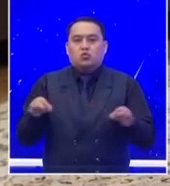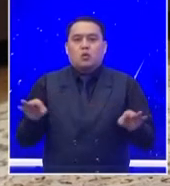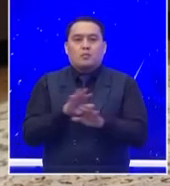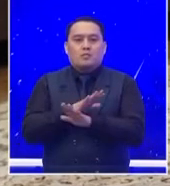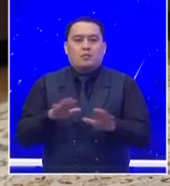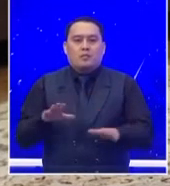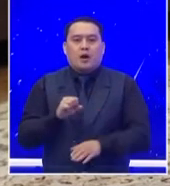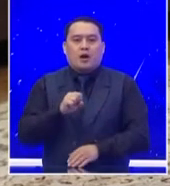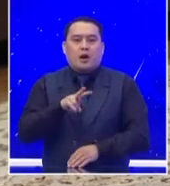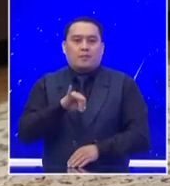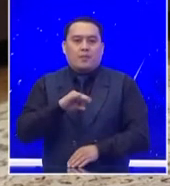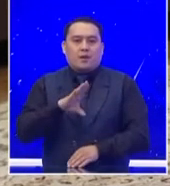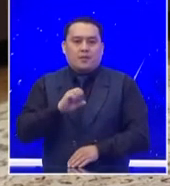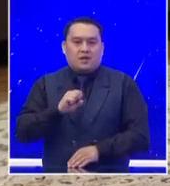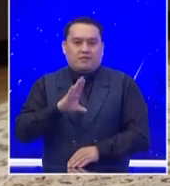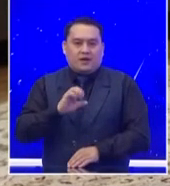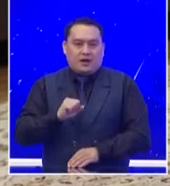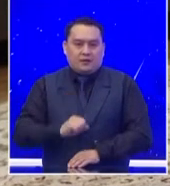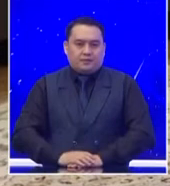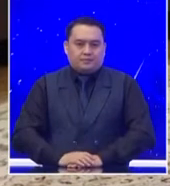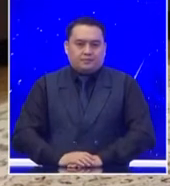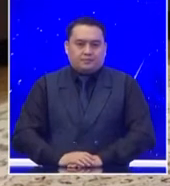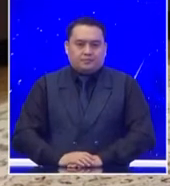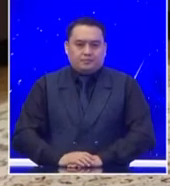имени Суюмбая Бахытгуль Абеновой.